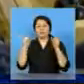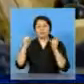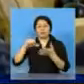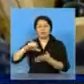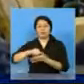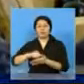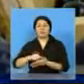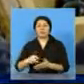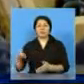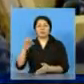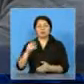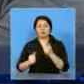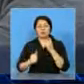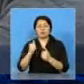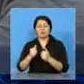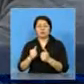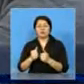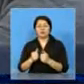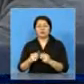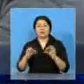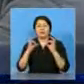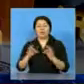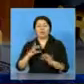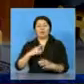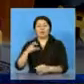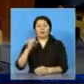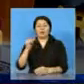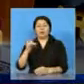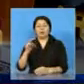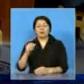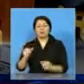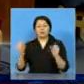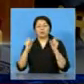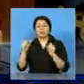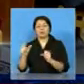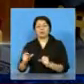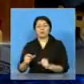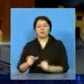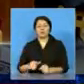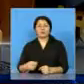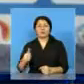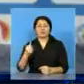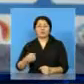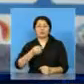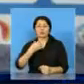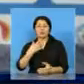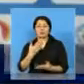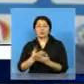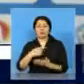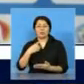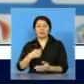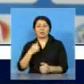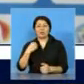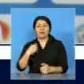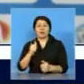қатысқан. Республикалық жарыста бас төреші болған Бауыржан Төлегенов спортшыларымыздың лайықты өнер көрсеткенін айтты. Әр жарысында өзінің